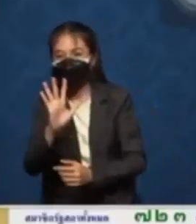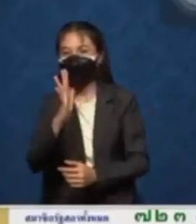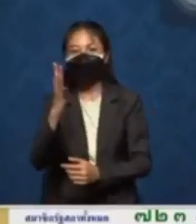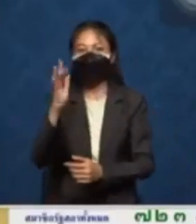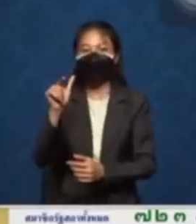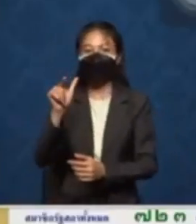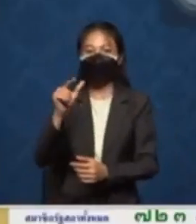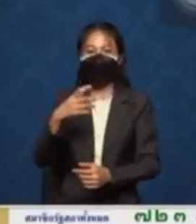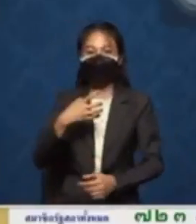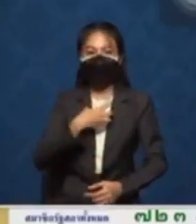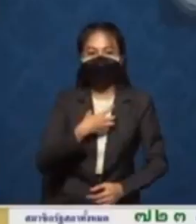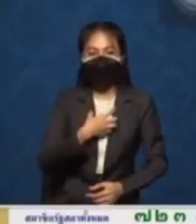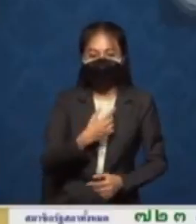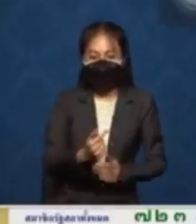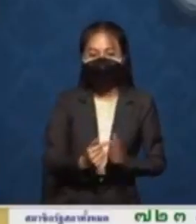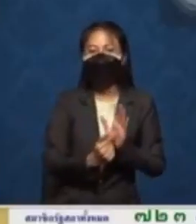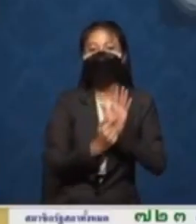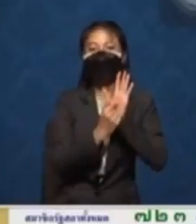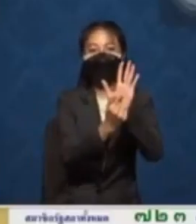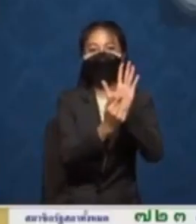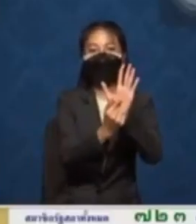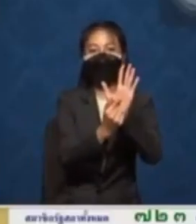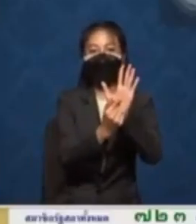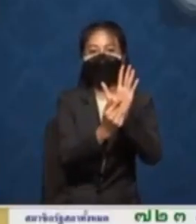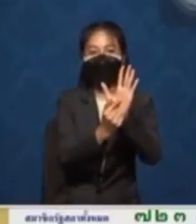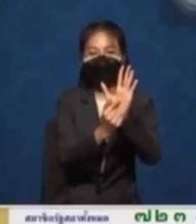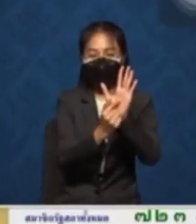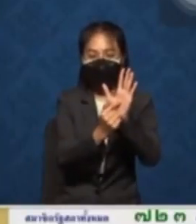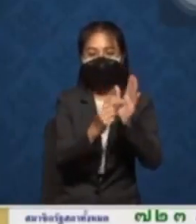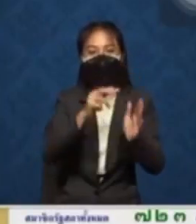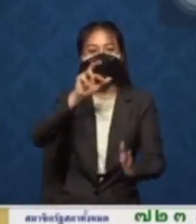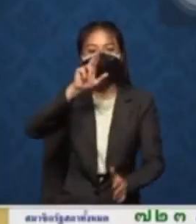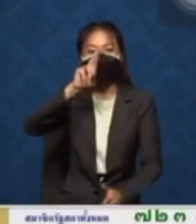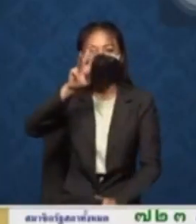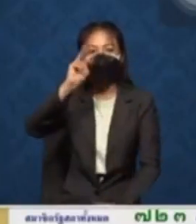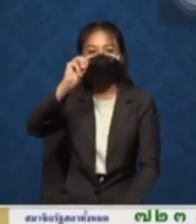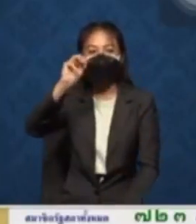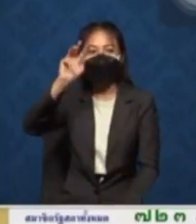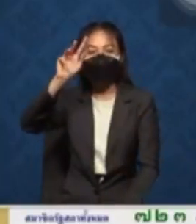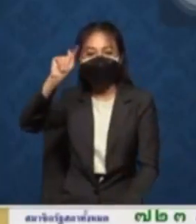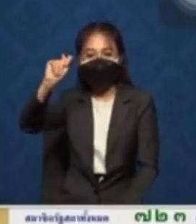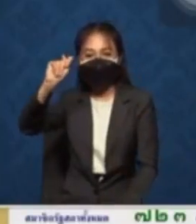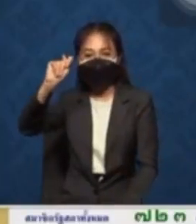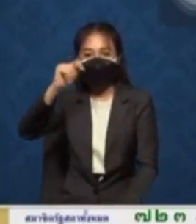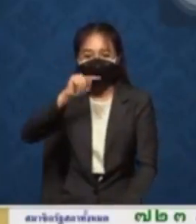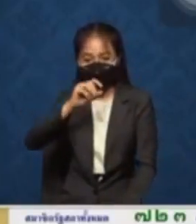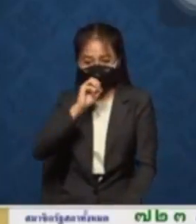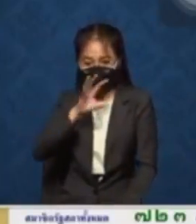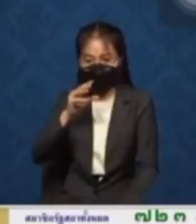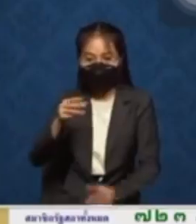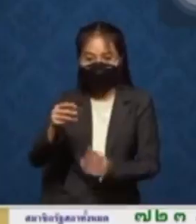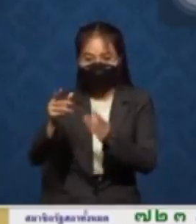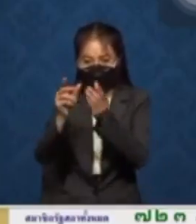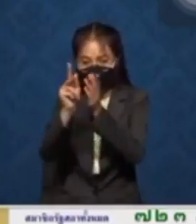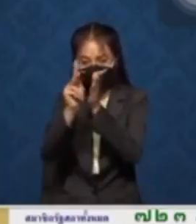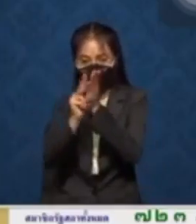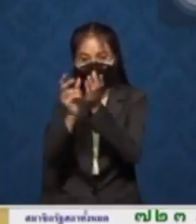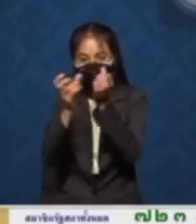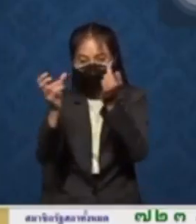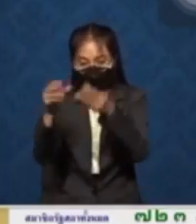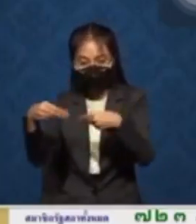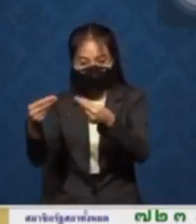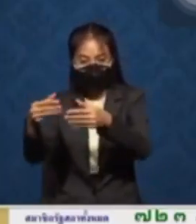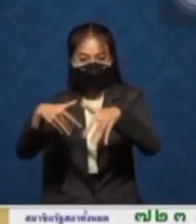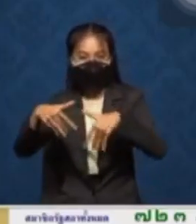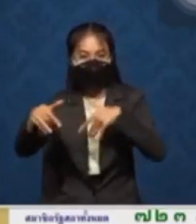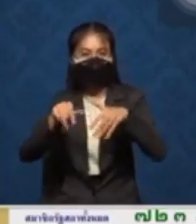ยุติธรรมของประเทศเราที่เคยเป่าประกาศไว้ว่ารัฐธรรมนูญฉบับนี้ถูกดีไซน์มาเพื่อพวกเราในส่วนของก